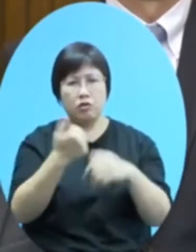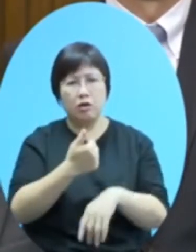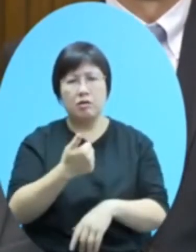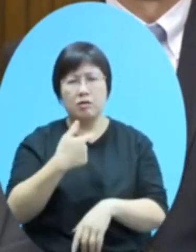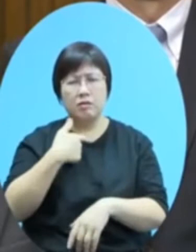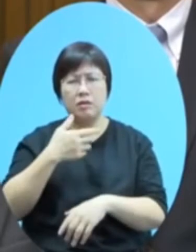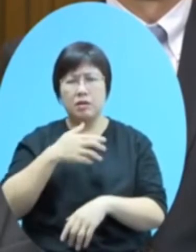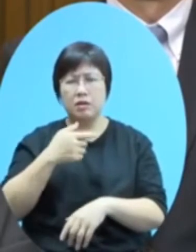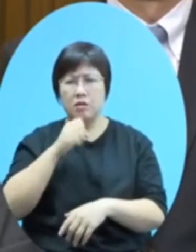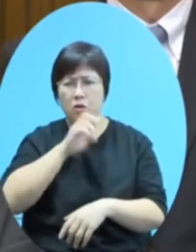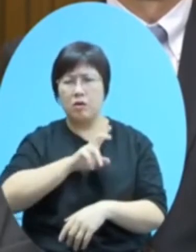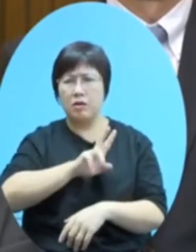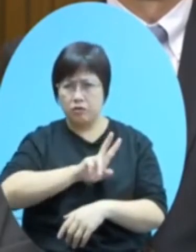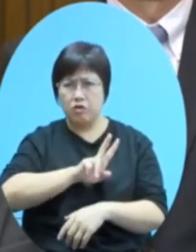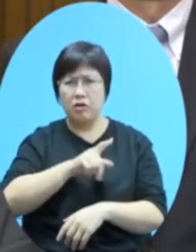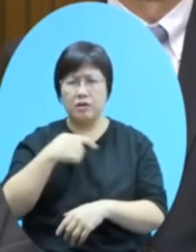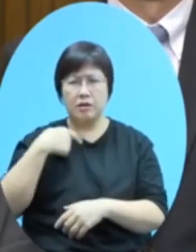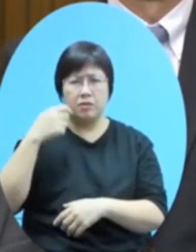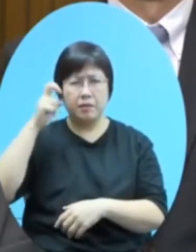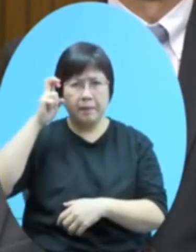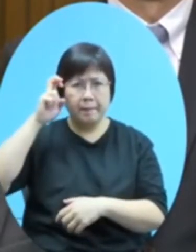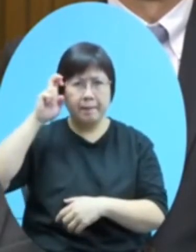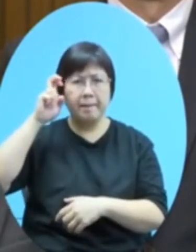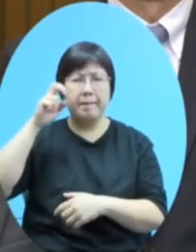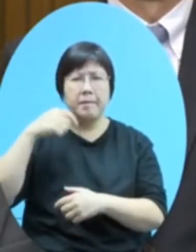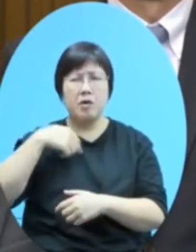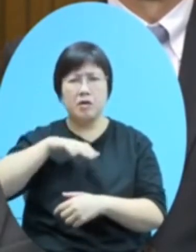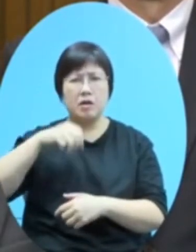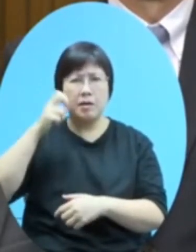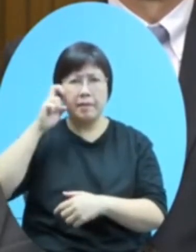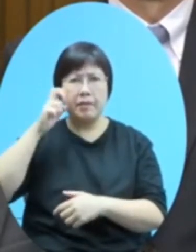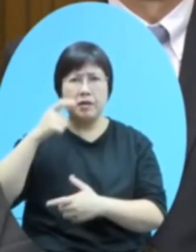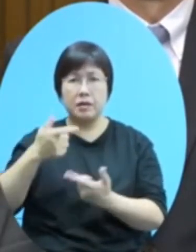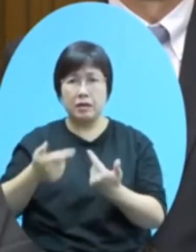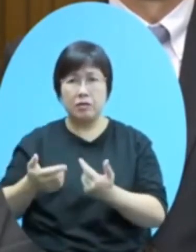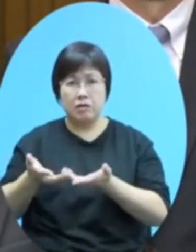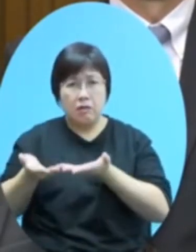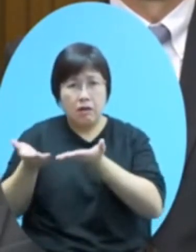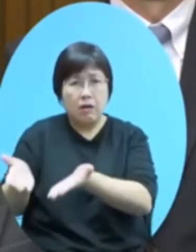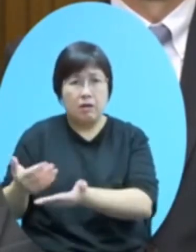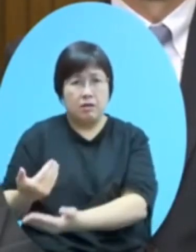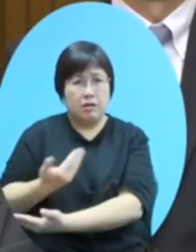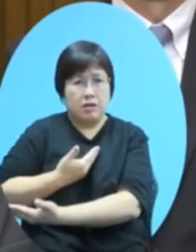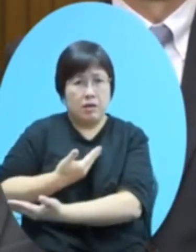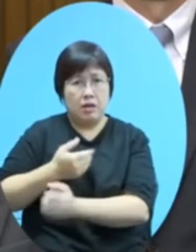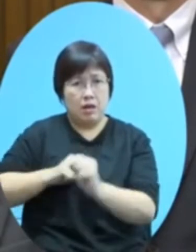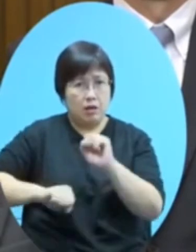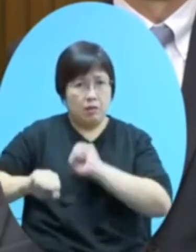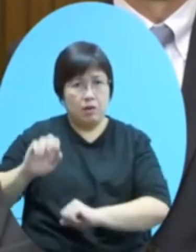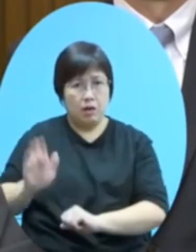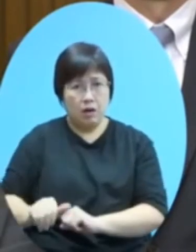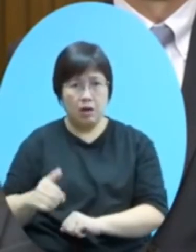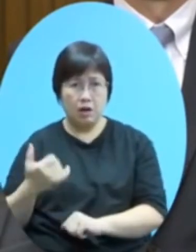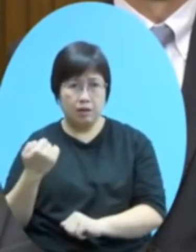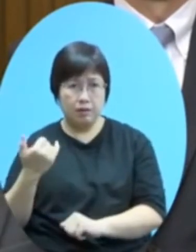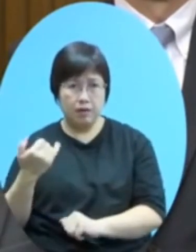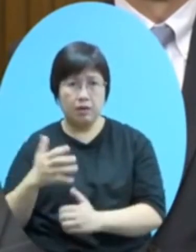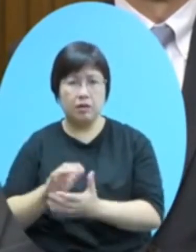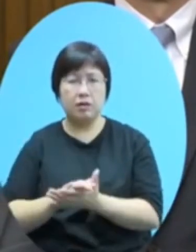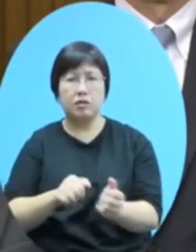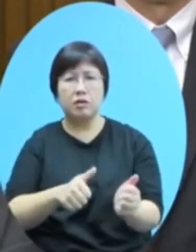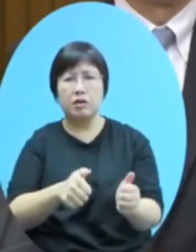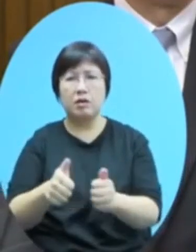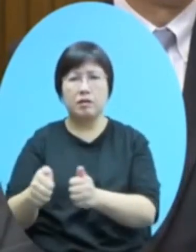想，我们是不是应该继续去容忍、纵容这些行为。多